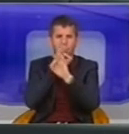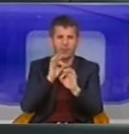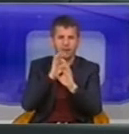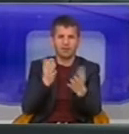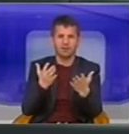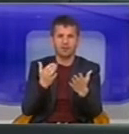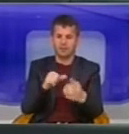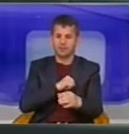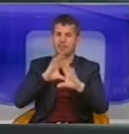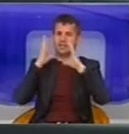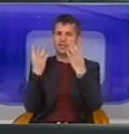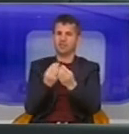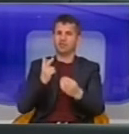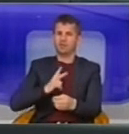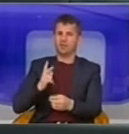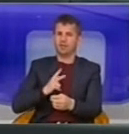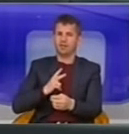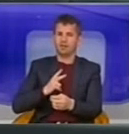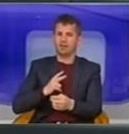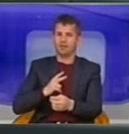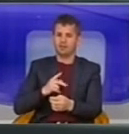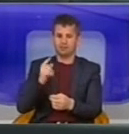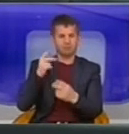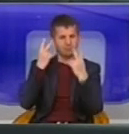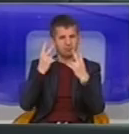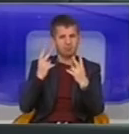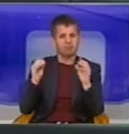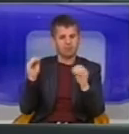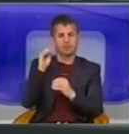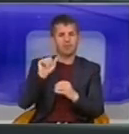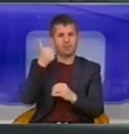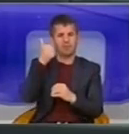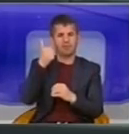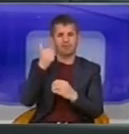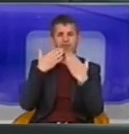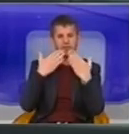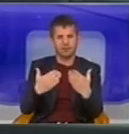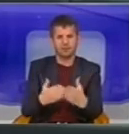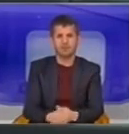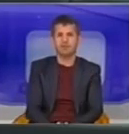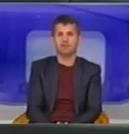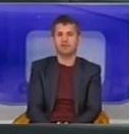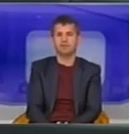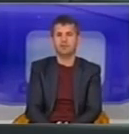interesin publik të qytetarëve të vend ta vendosin para intereseve të ngushta partijake. Ju falenderoj për vëmendje.